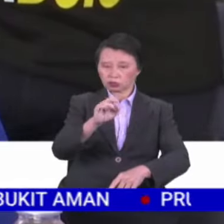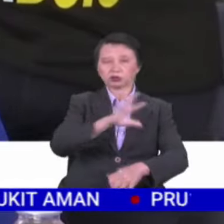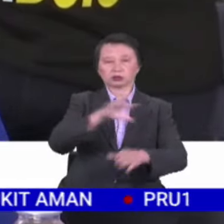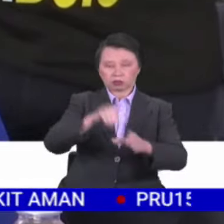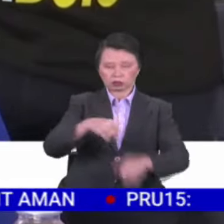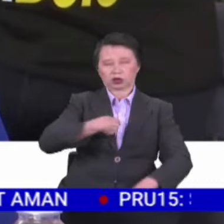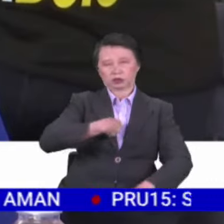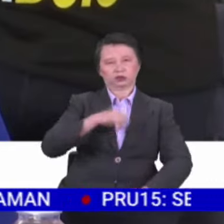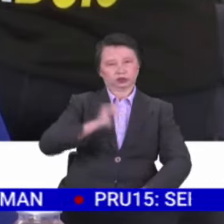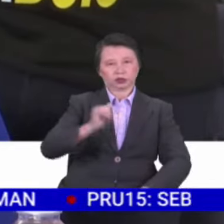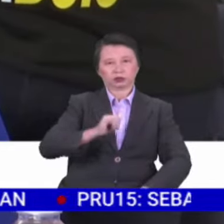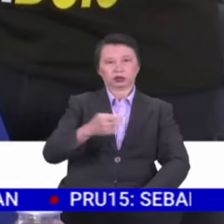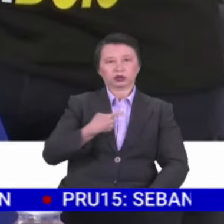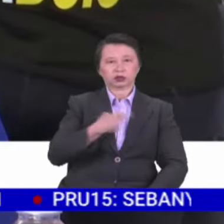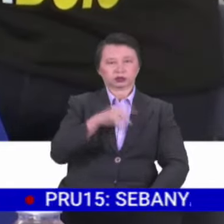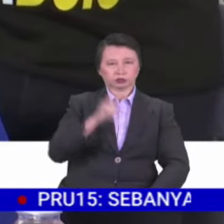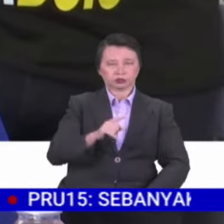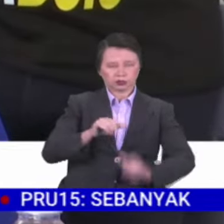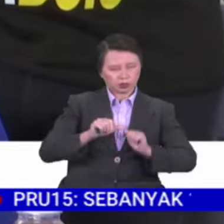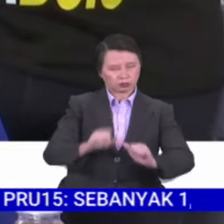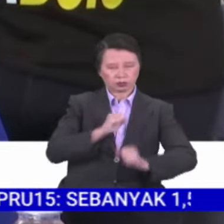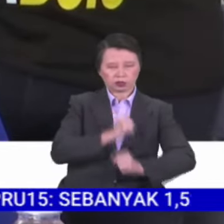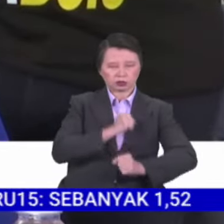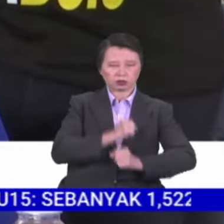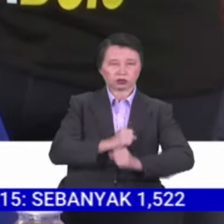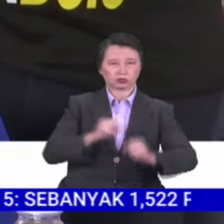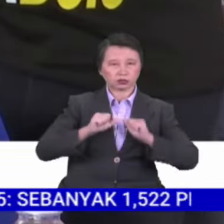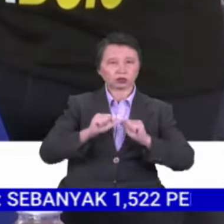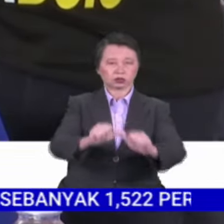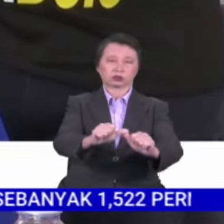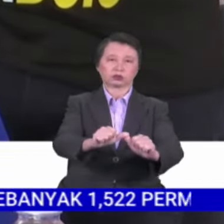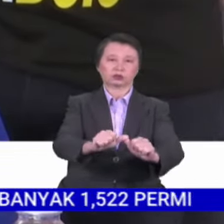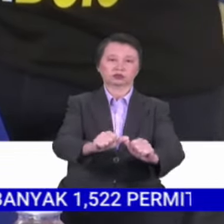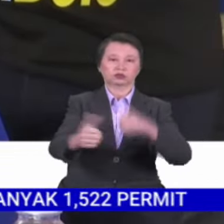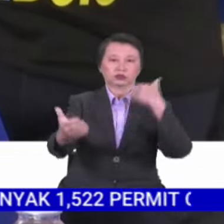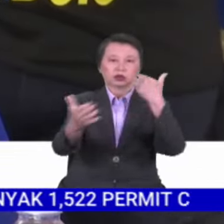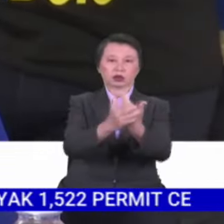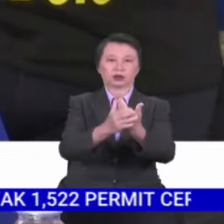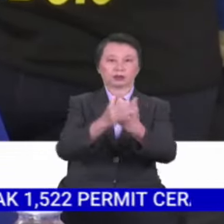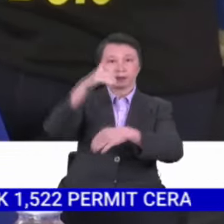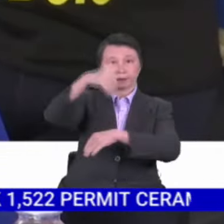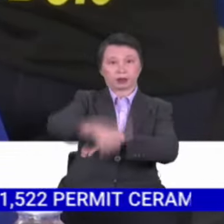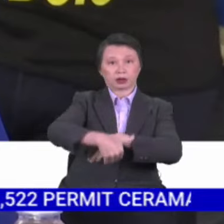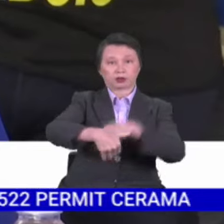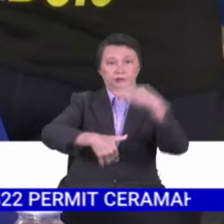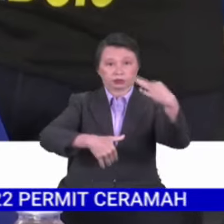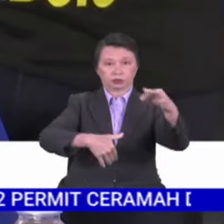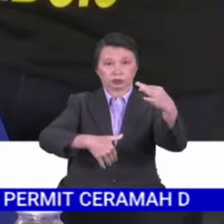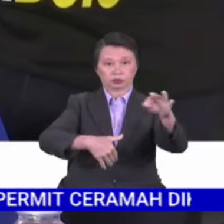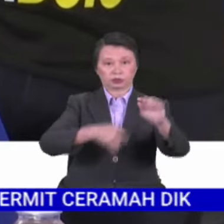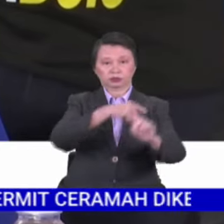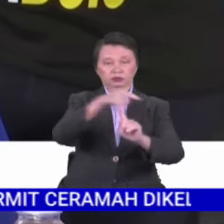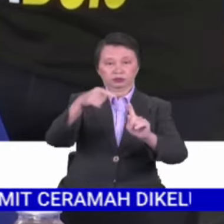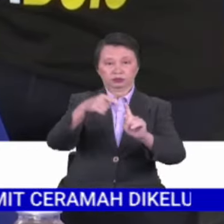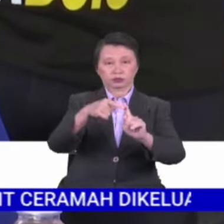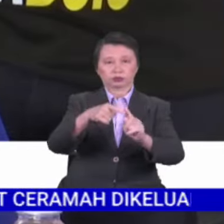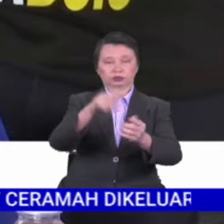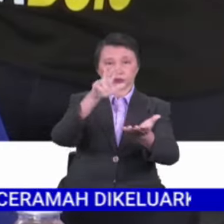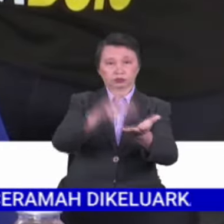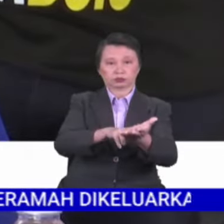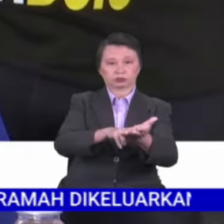sendiri. Dan kita mesti bekerja terus sehinggalah malam 19 hari bulan dan apabila